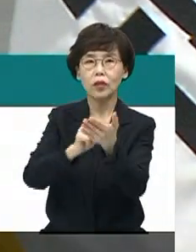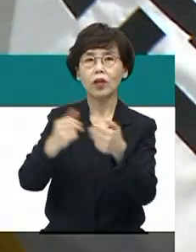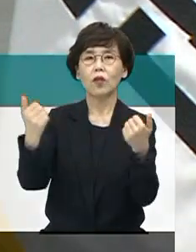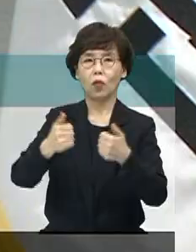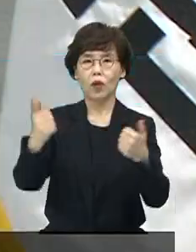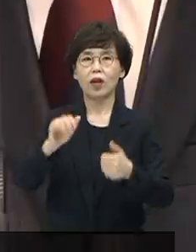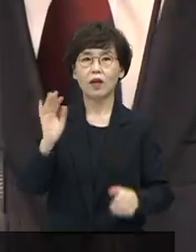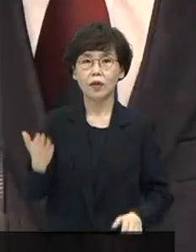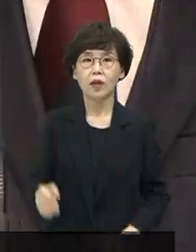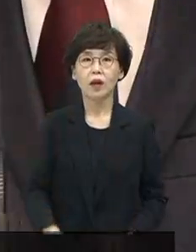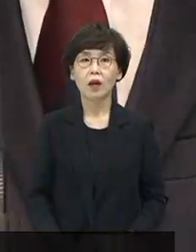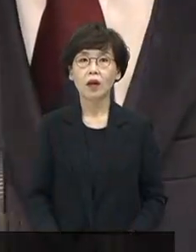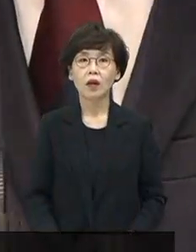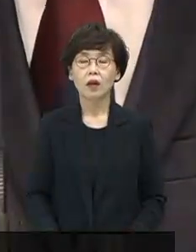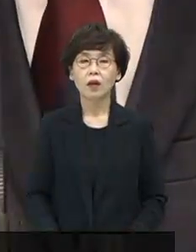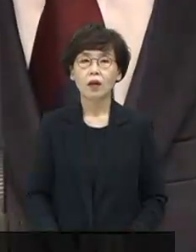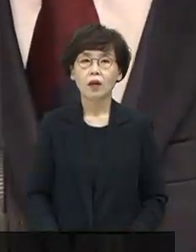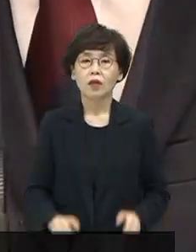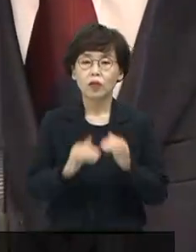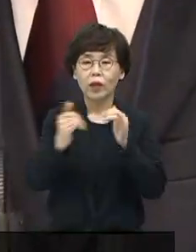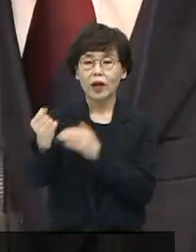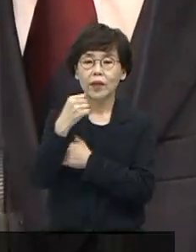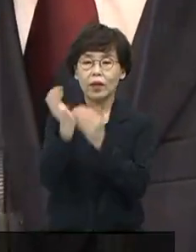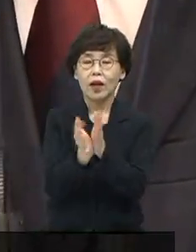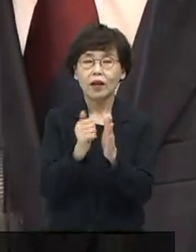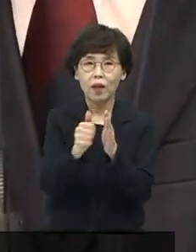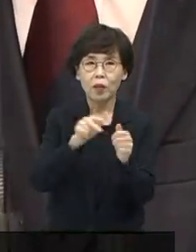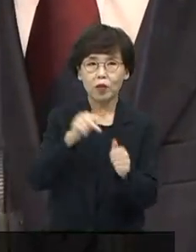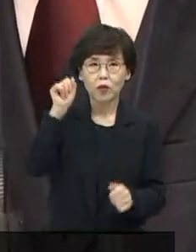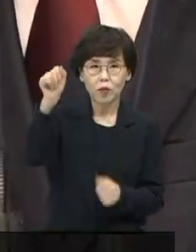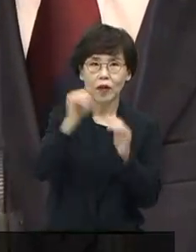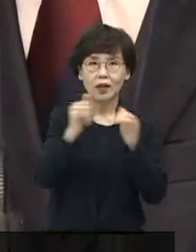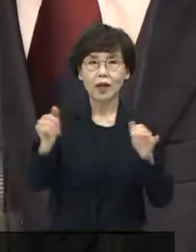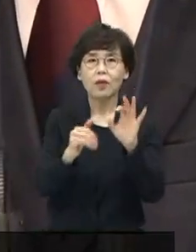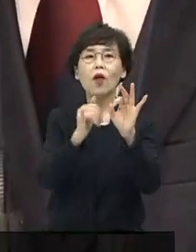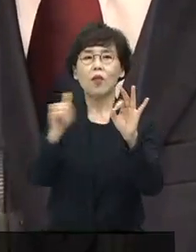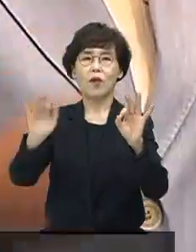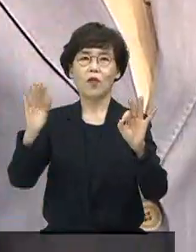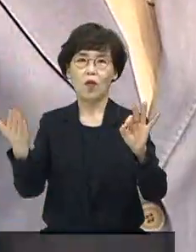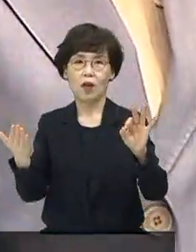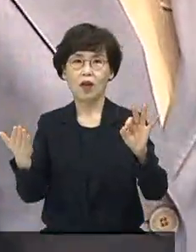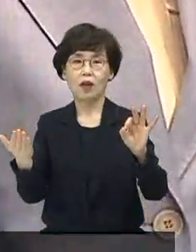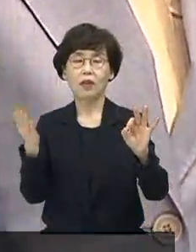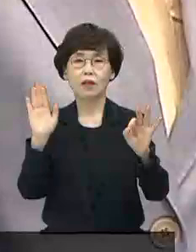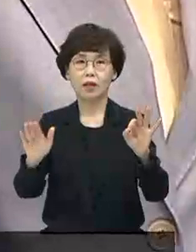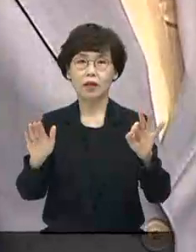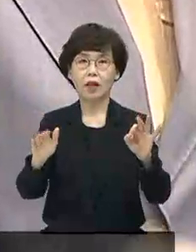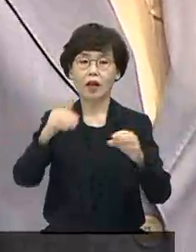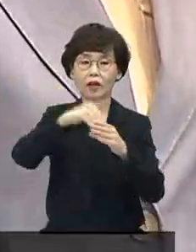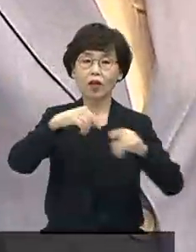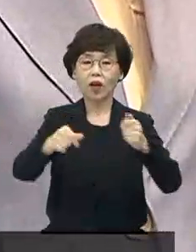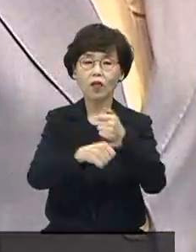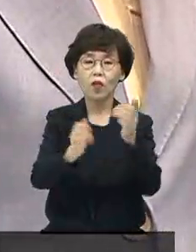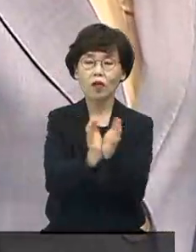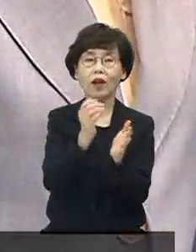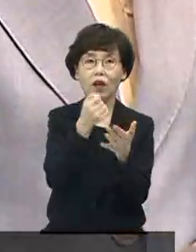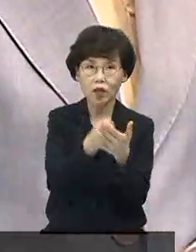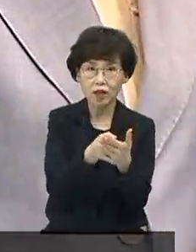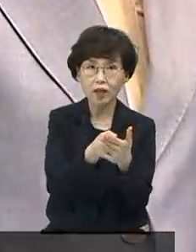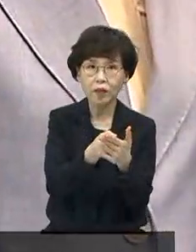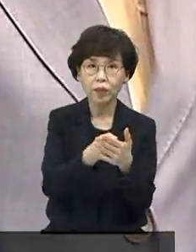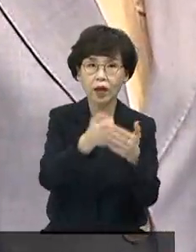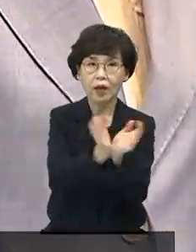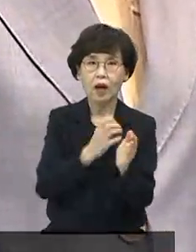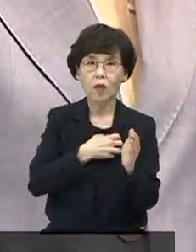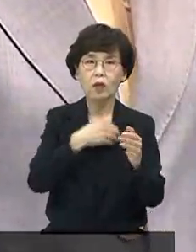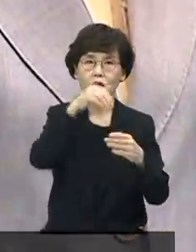논의해야 합니다. 이로써 국민의힘 당대표 후보는 10명으로 늘어났는데 당 선거관리위원회 결정에 따라 당원